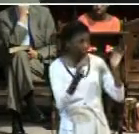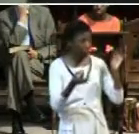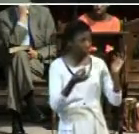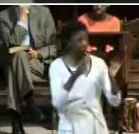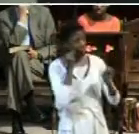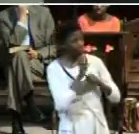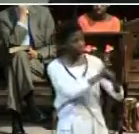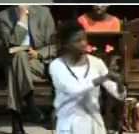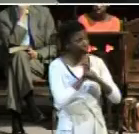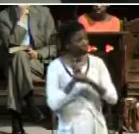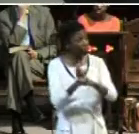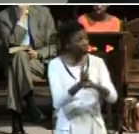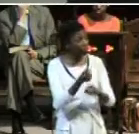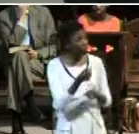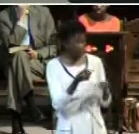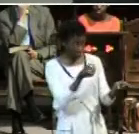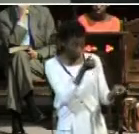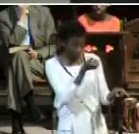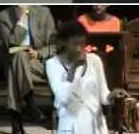Et qu'est-ce qu'il dit à la femme?